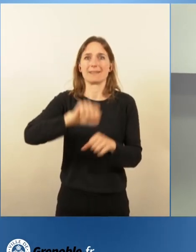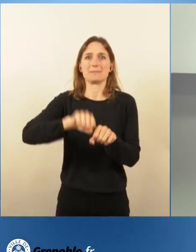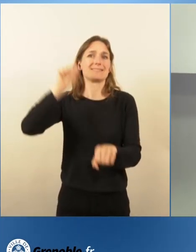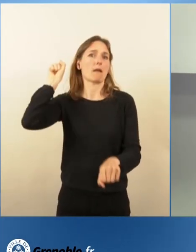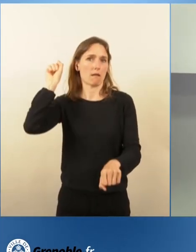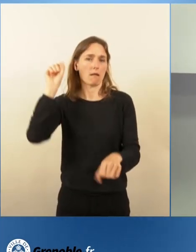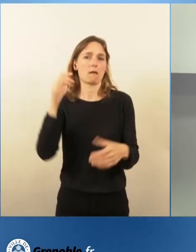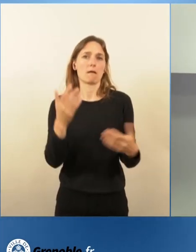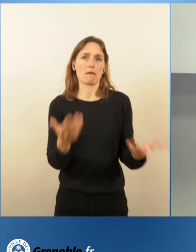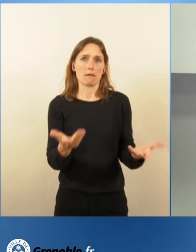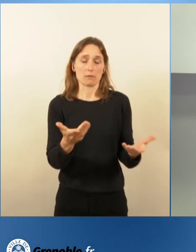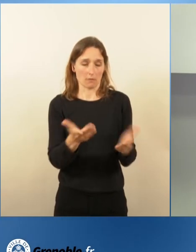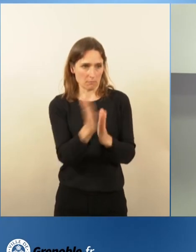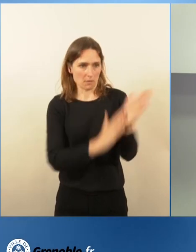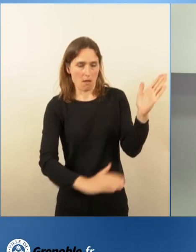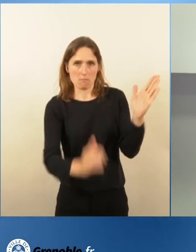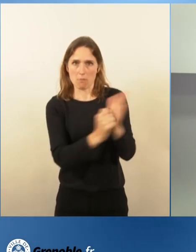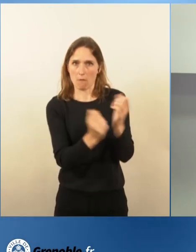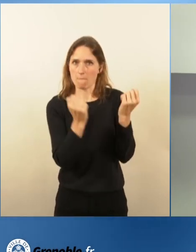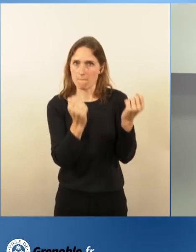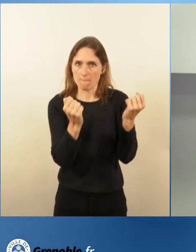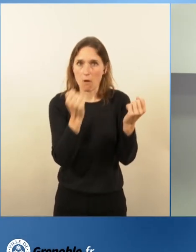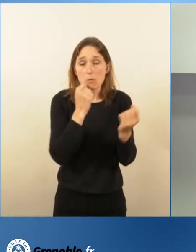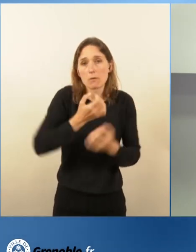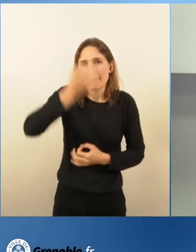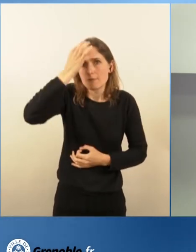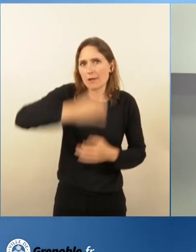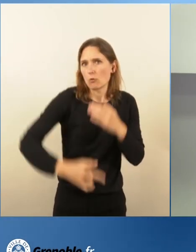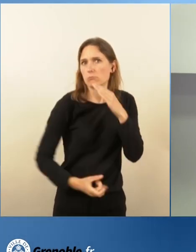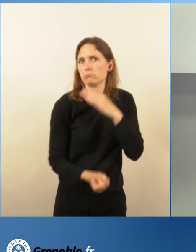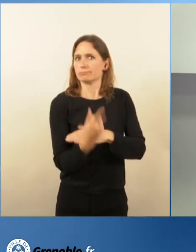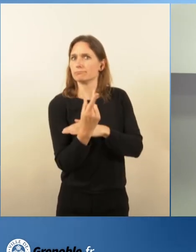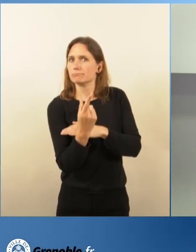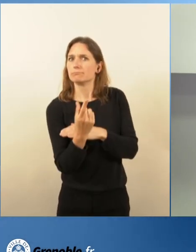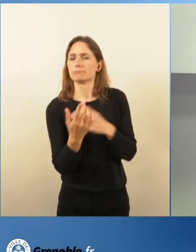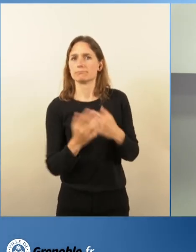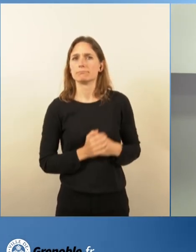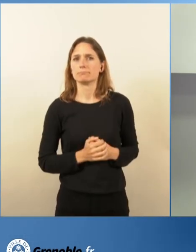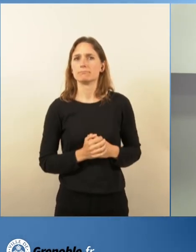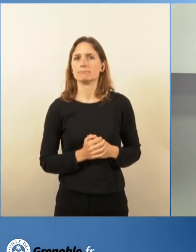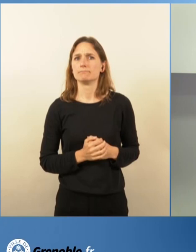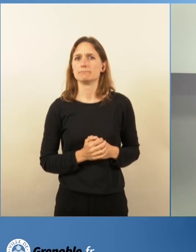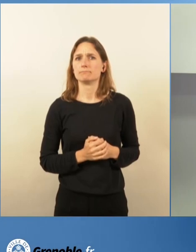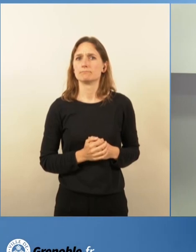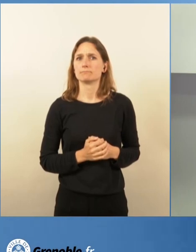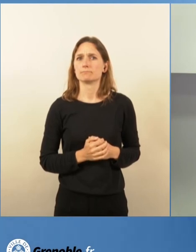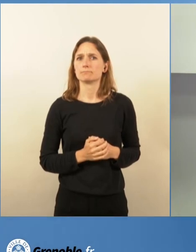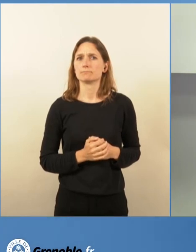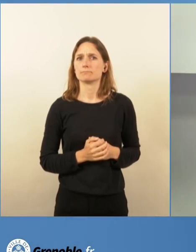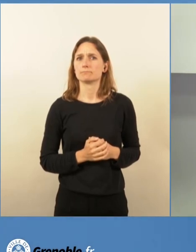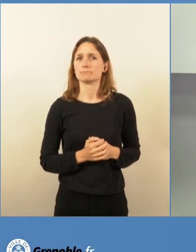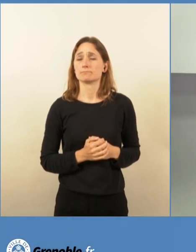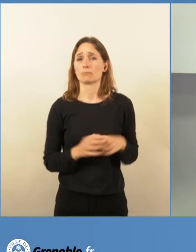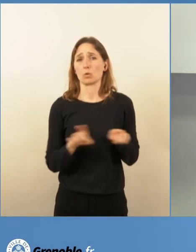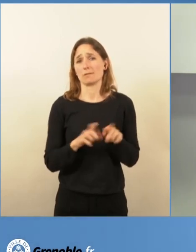il était emblématique d'une innovation témoignant aussi de d'un